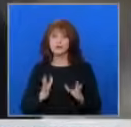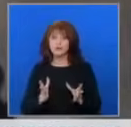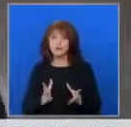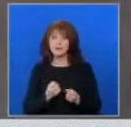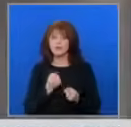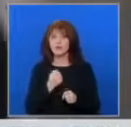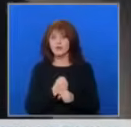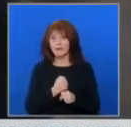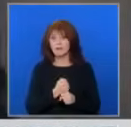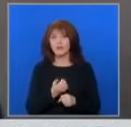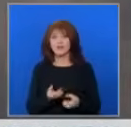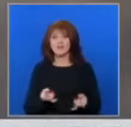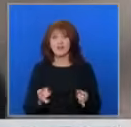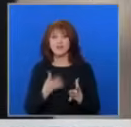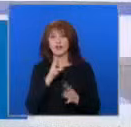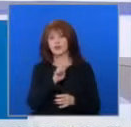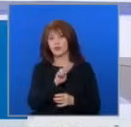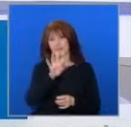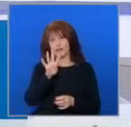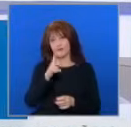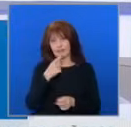на 2024 година.